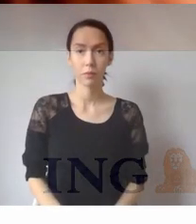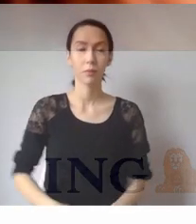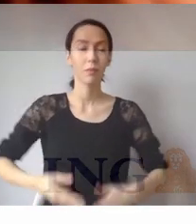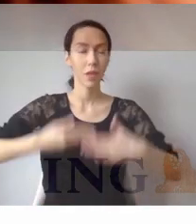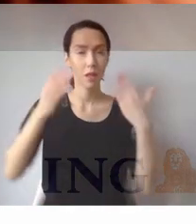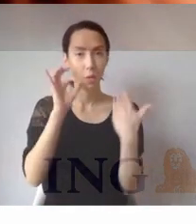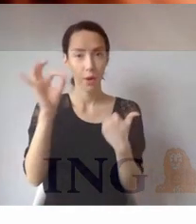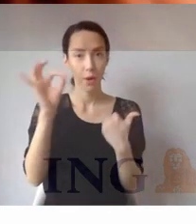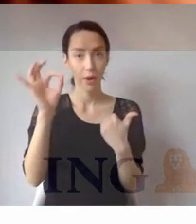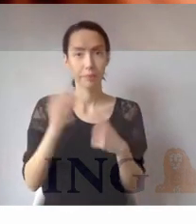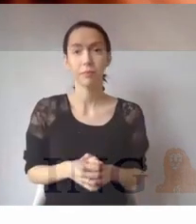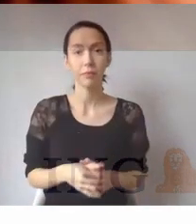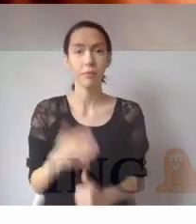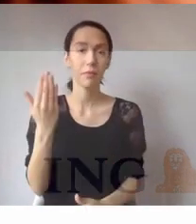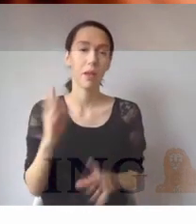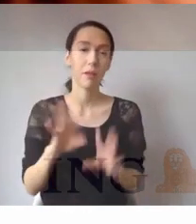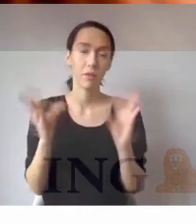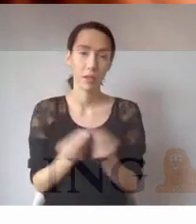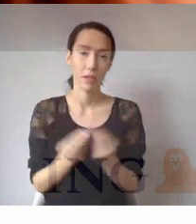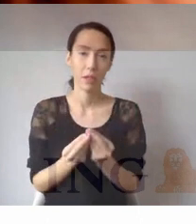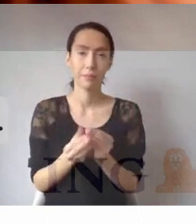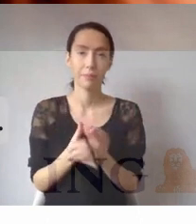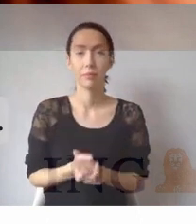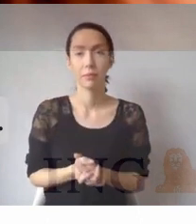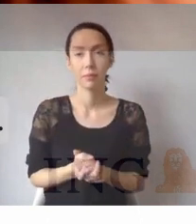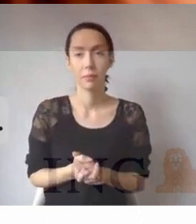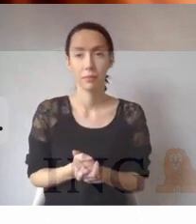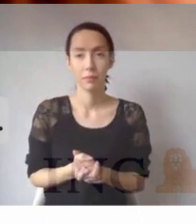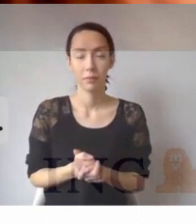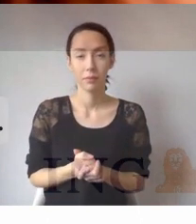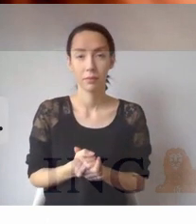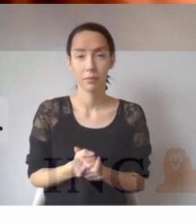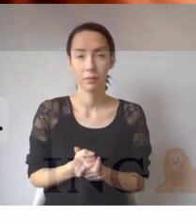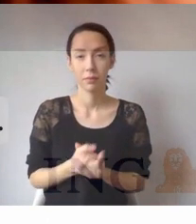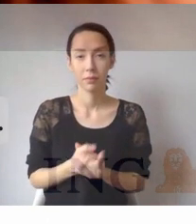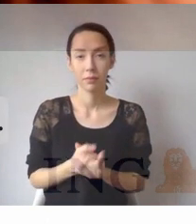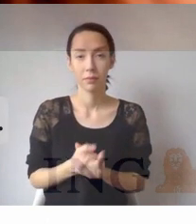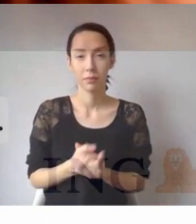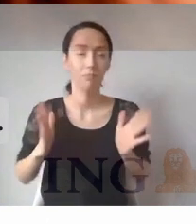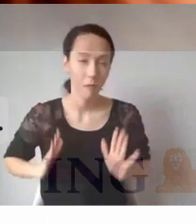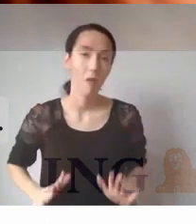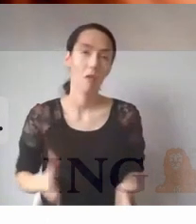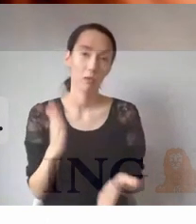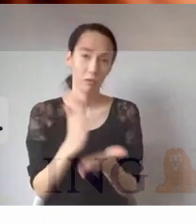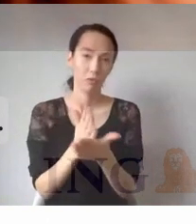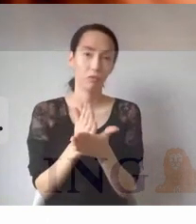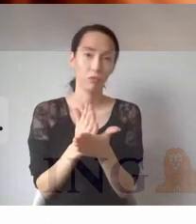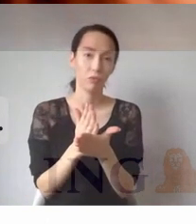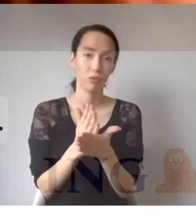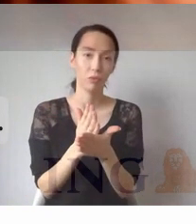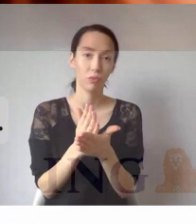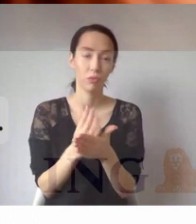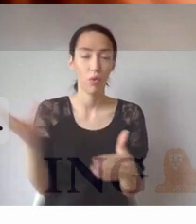Dzień dobry. Witam wszystkich. Widzę, że tutaj powoli już się wygrywacie